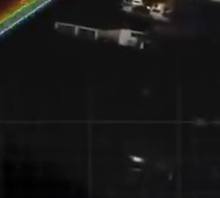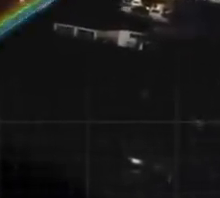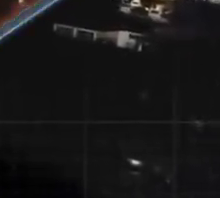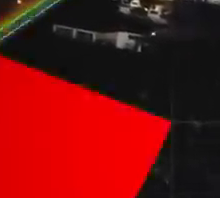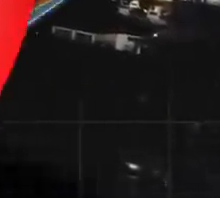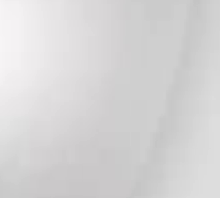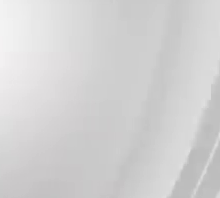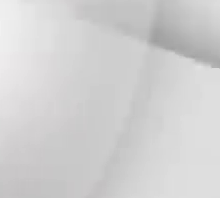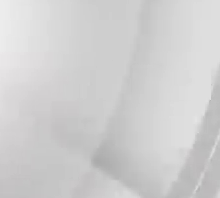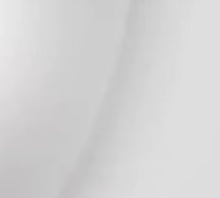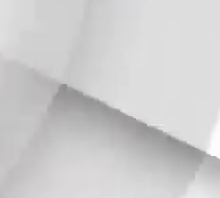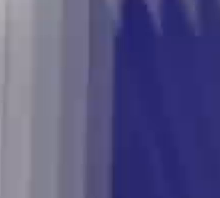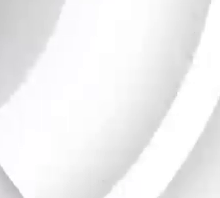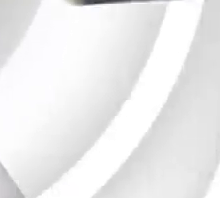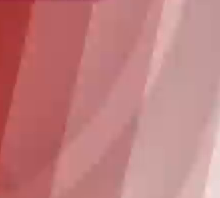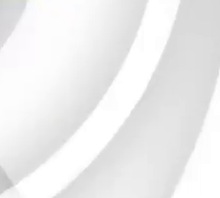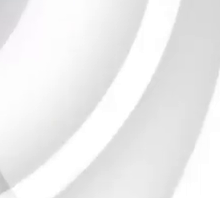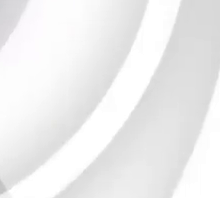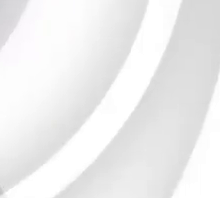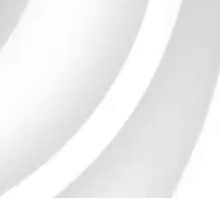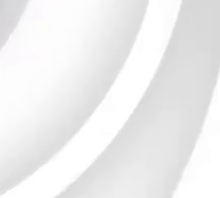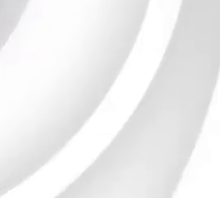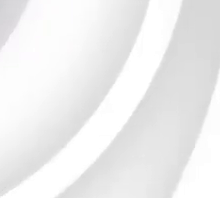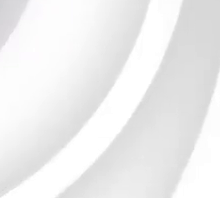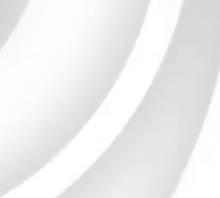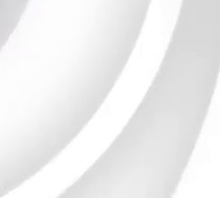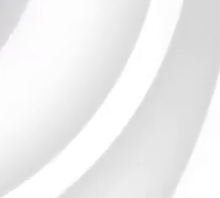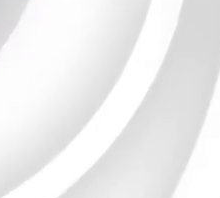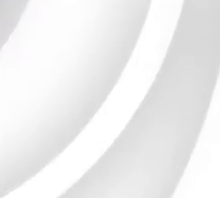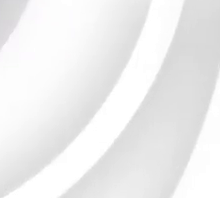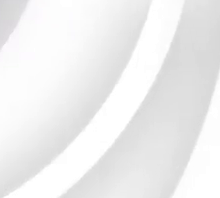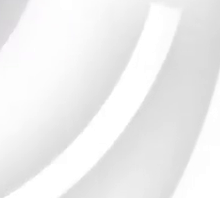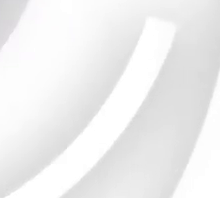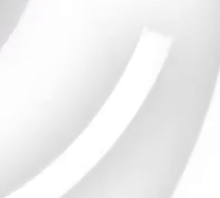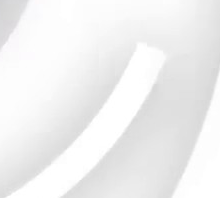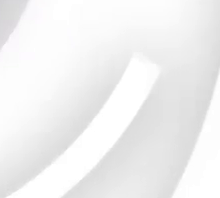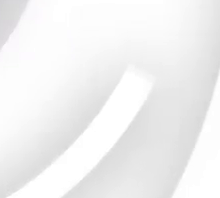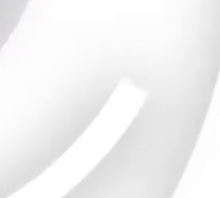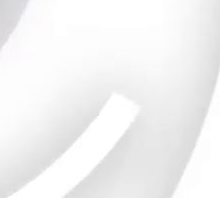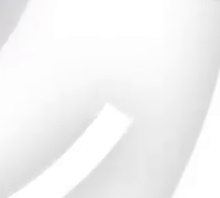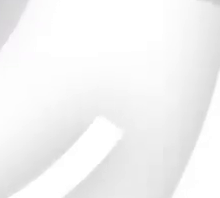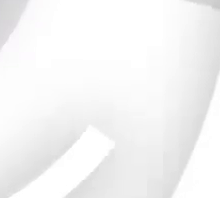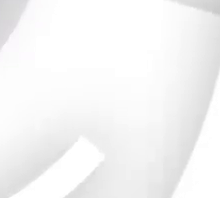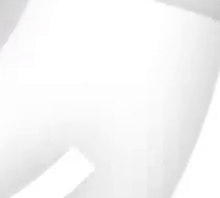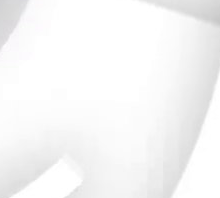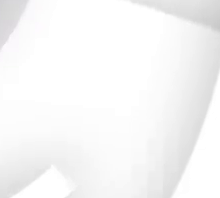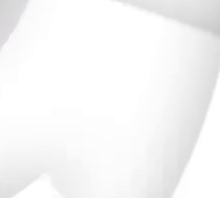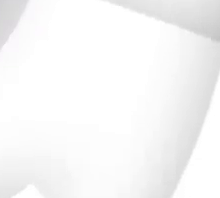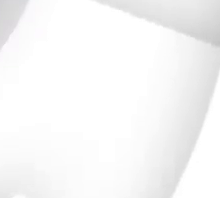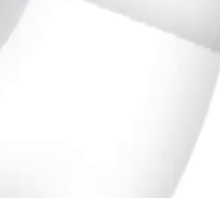Center Manila. Ito ang TV Patrol.